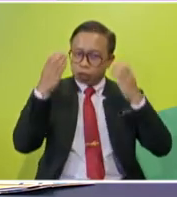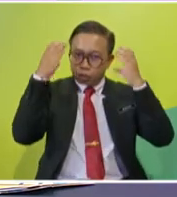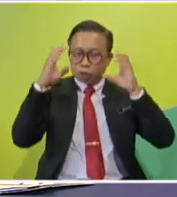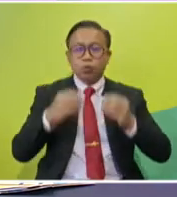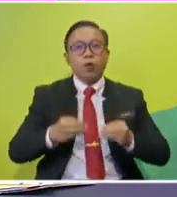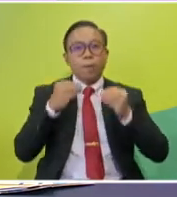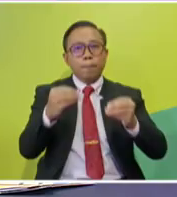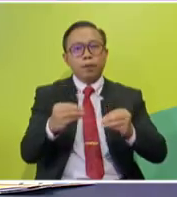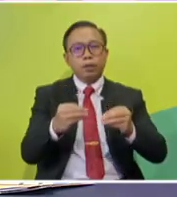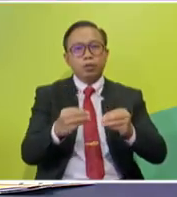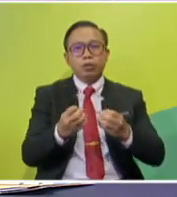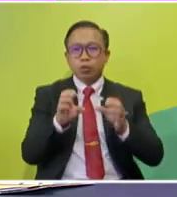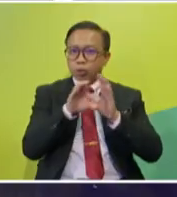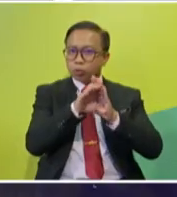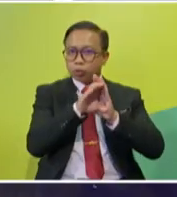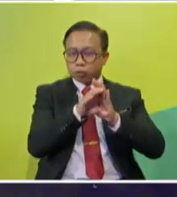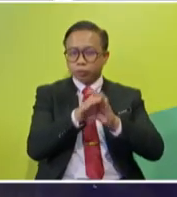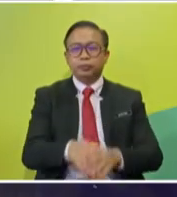beberapa contoh